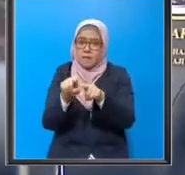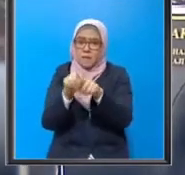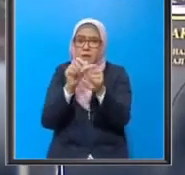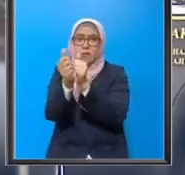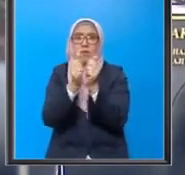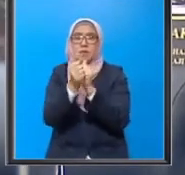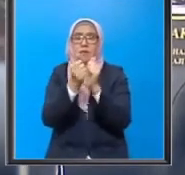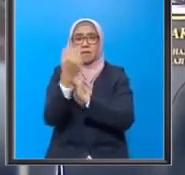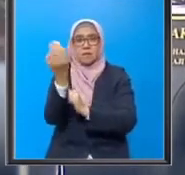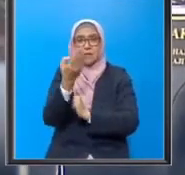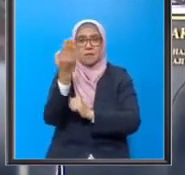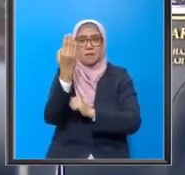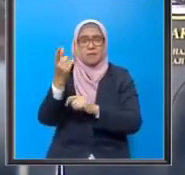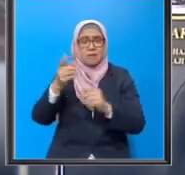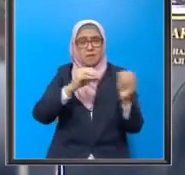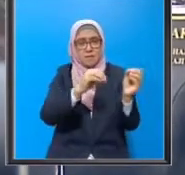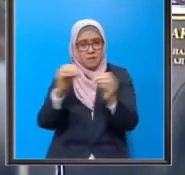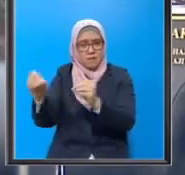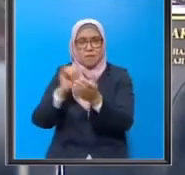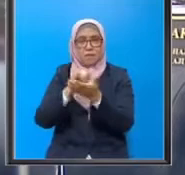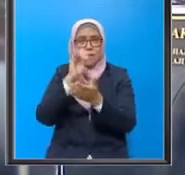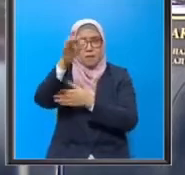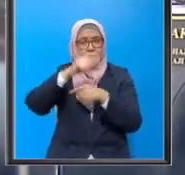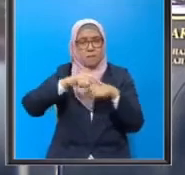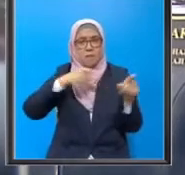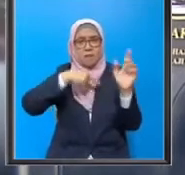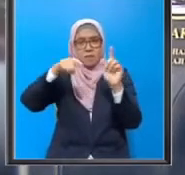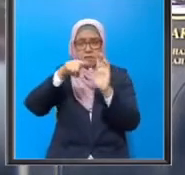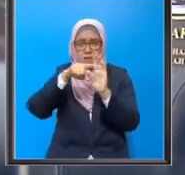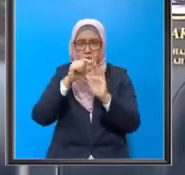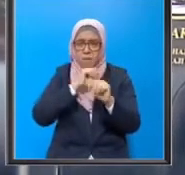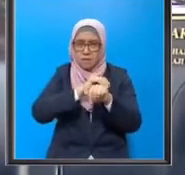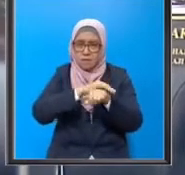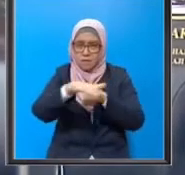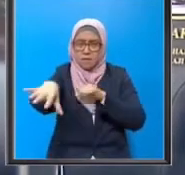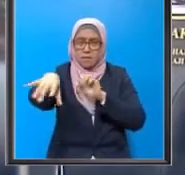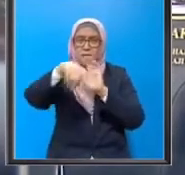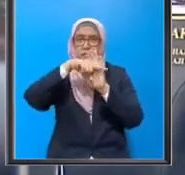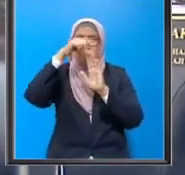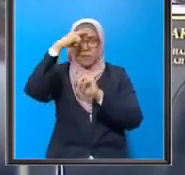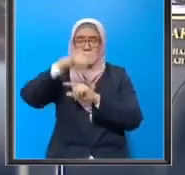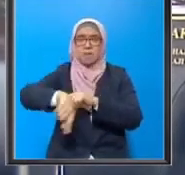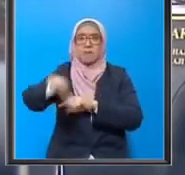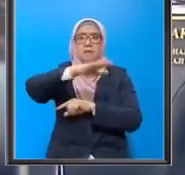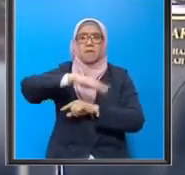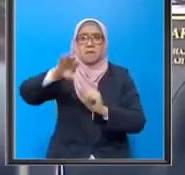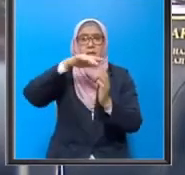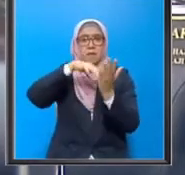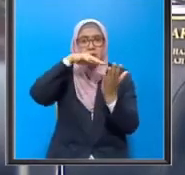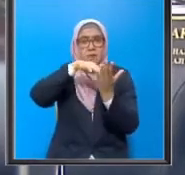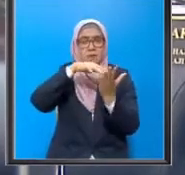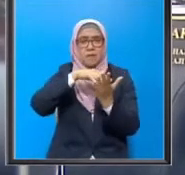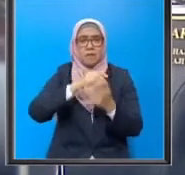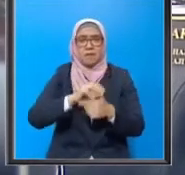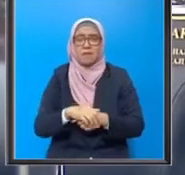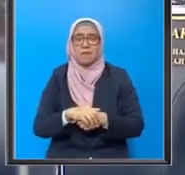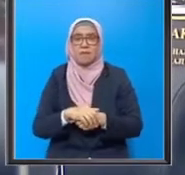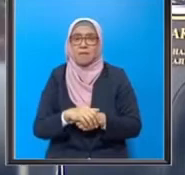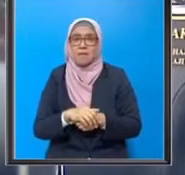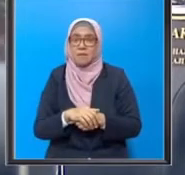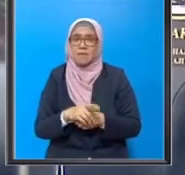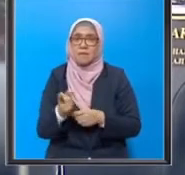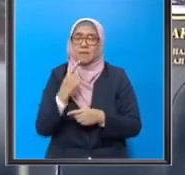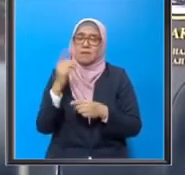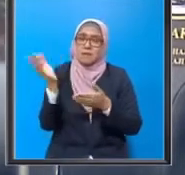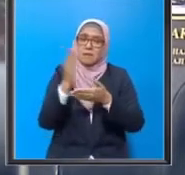mereka Bagaimana pula dengan ketagihan terhadap dunia suka atas talian yang ada juga setengah hai Hai setengahnya